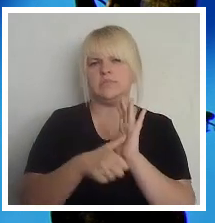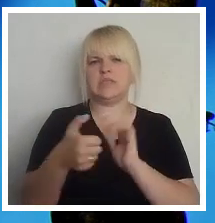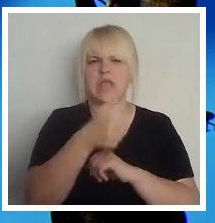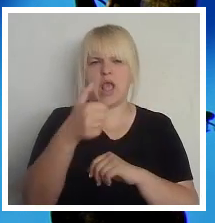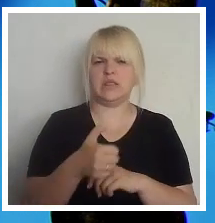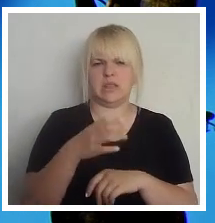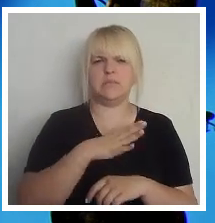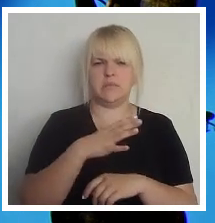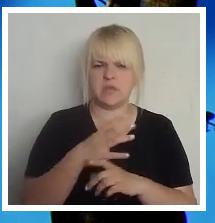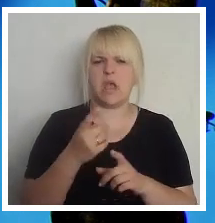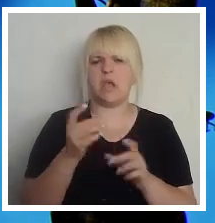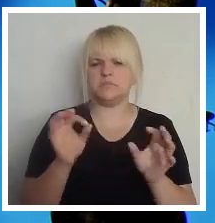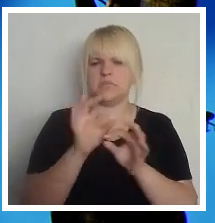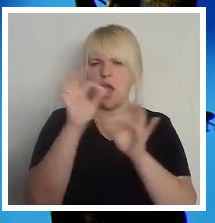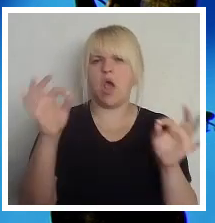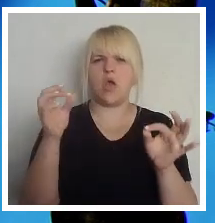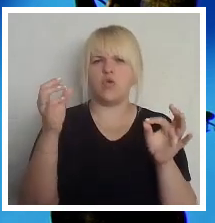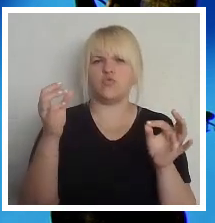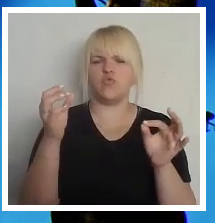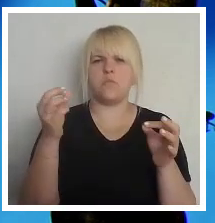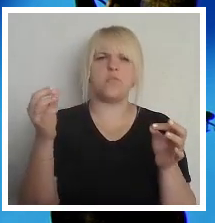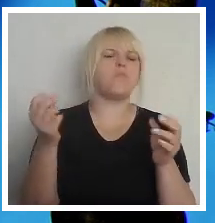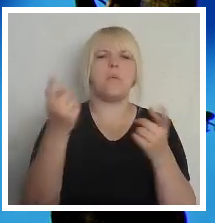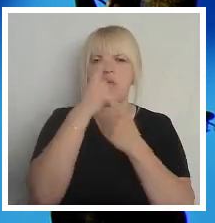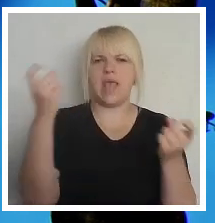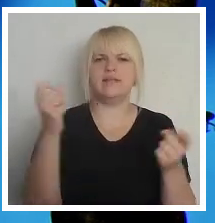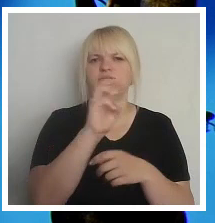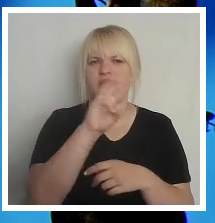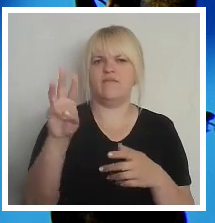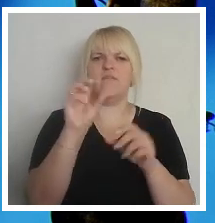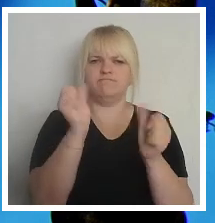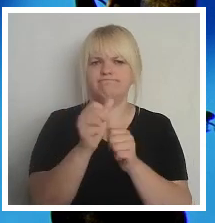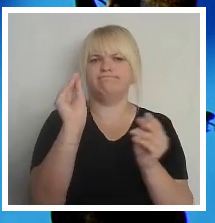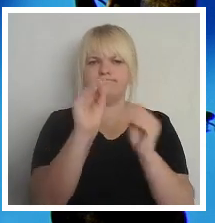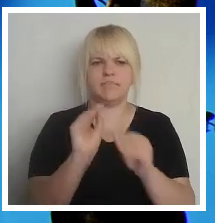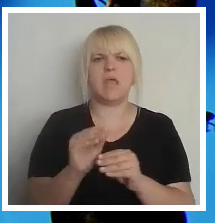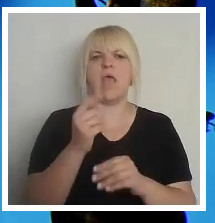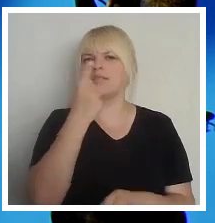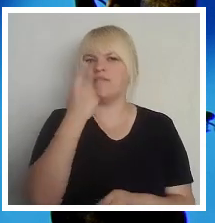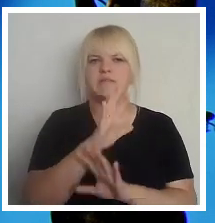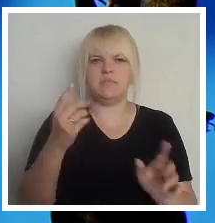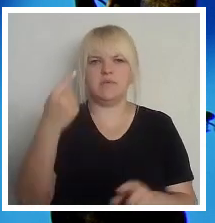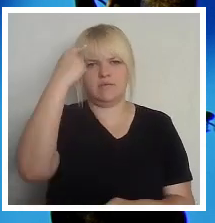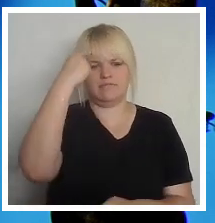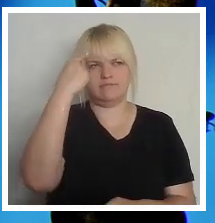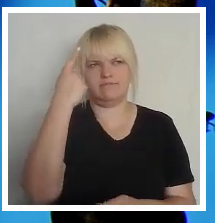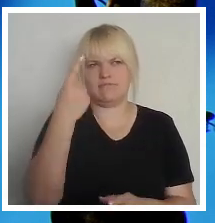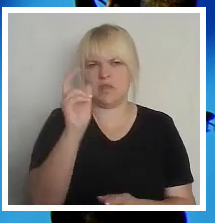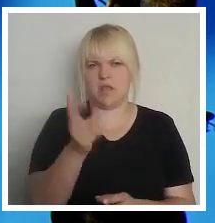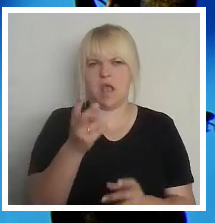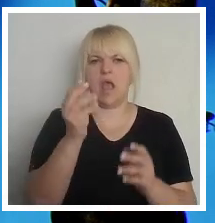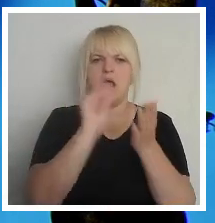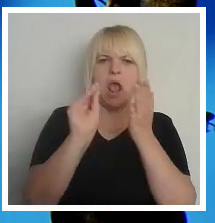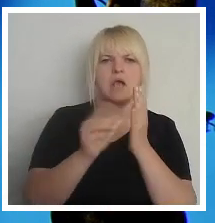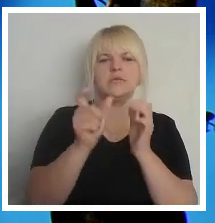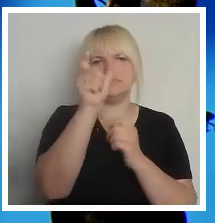pirmajiem reģionāliem medijiem izveidojām portālu, tad, protams, nevienam neināca prātā prasīt naudu par rakstiem,